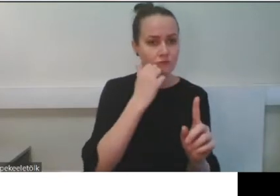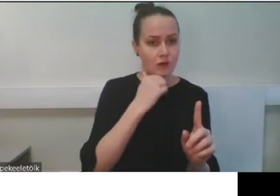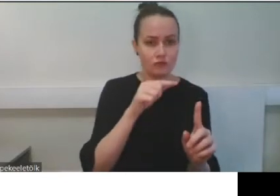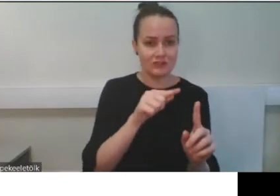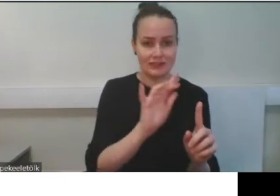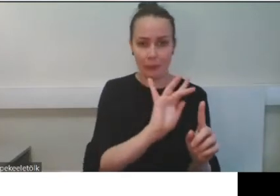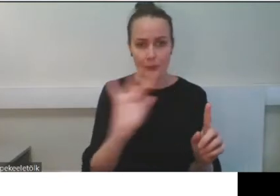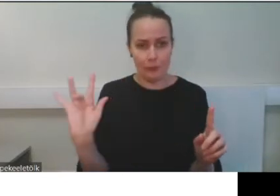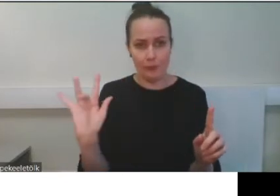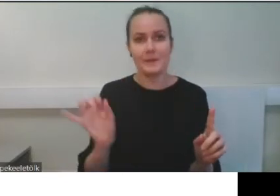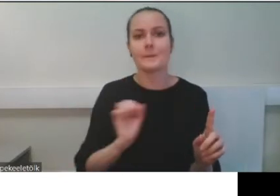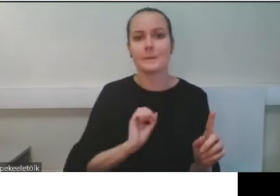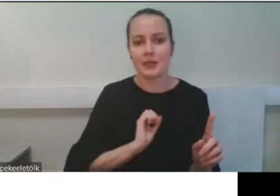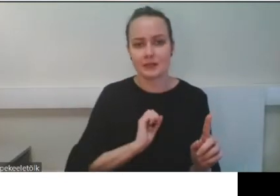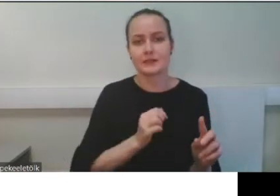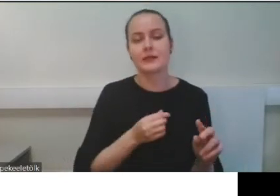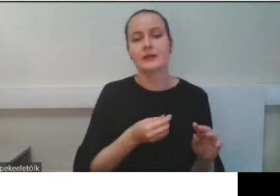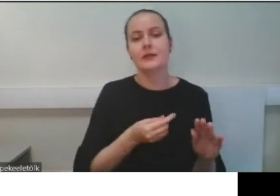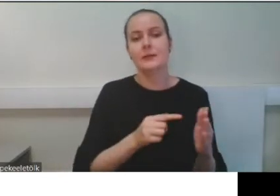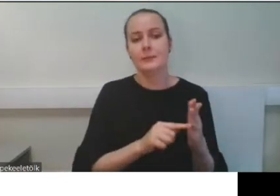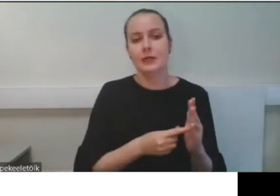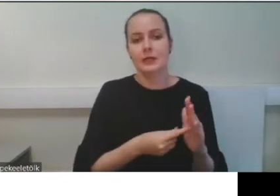muid toetusi juurde .